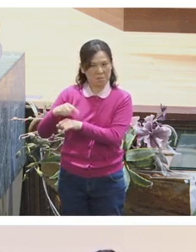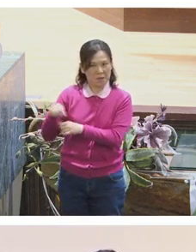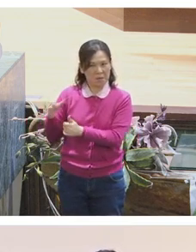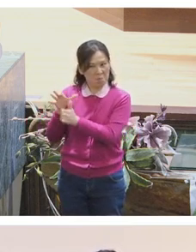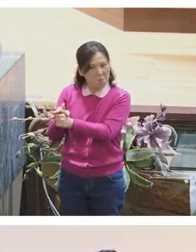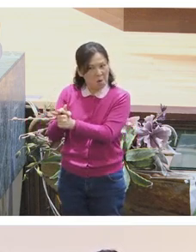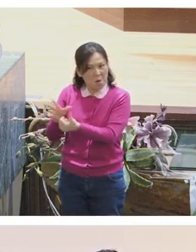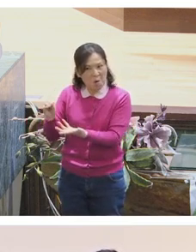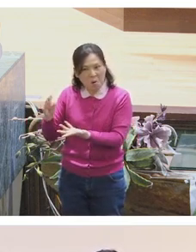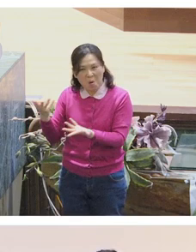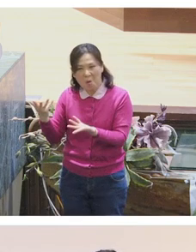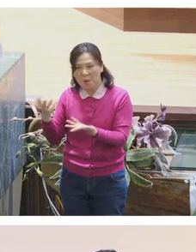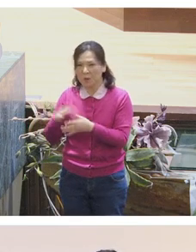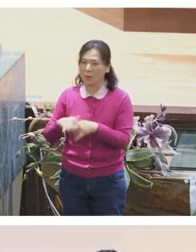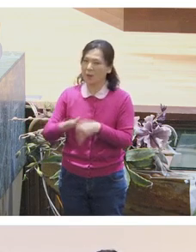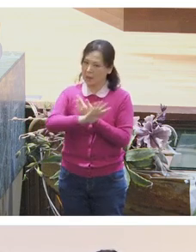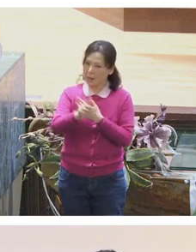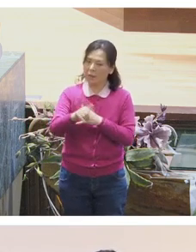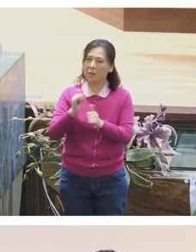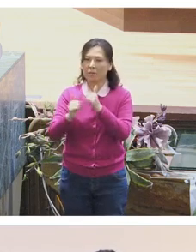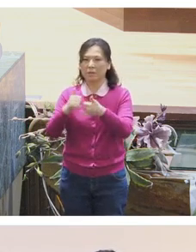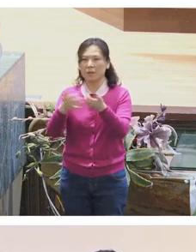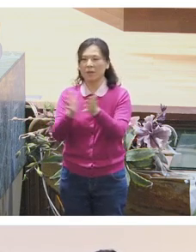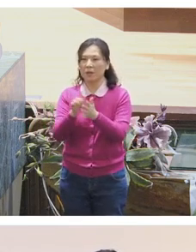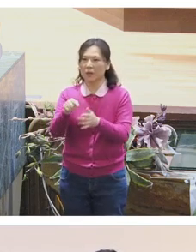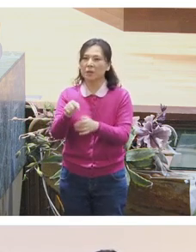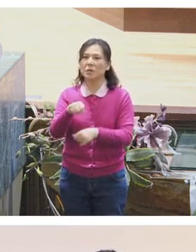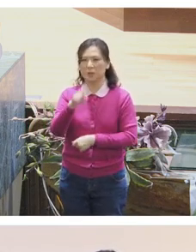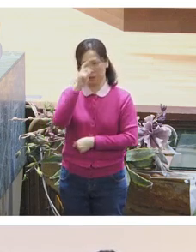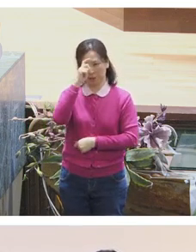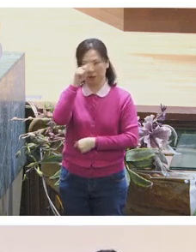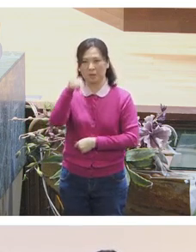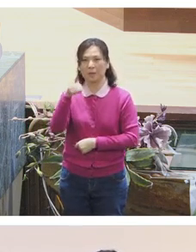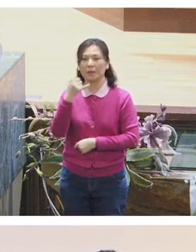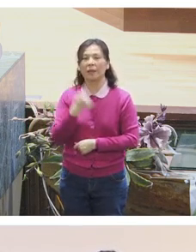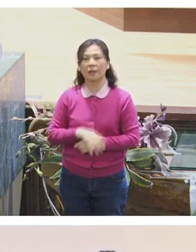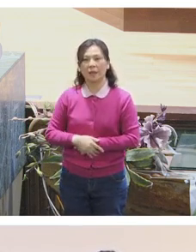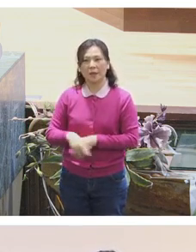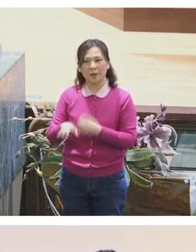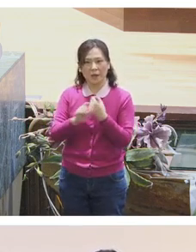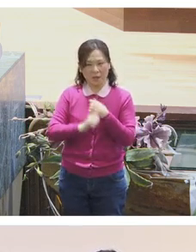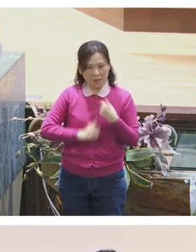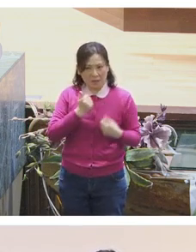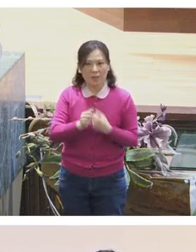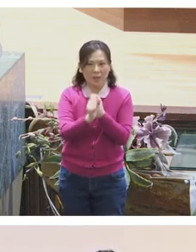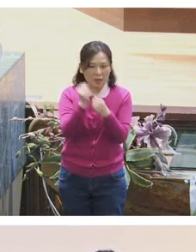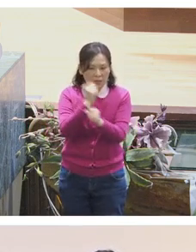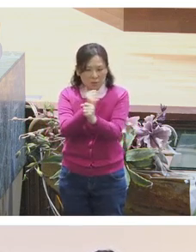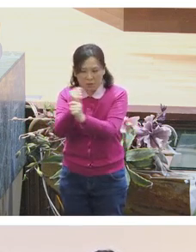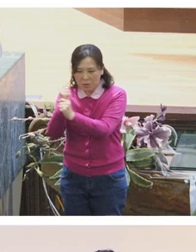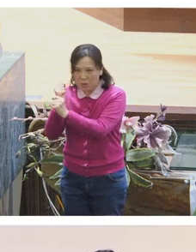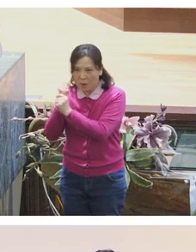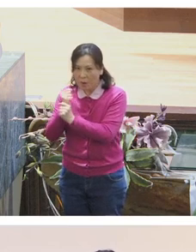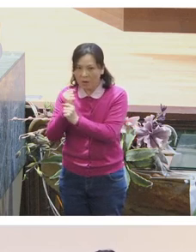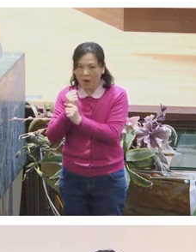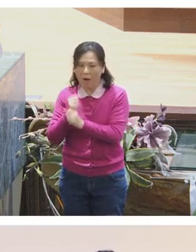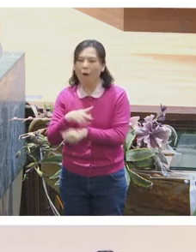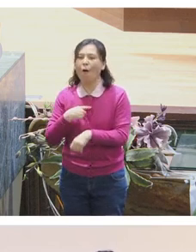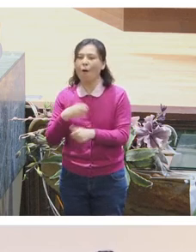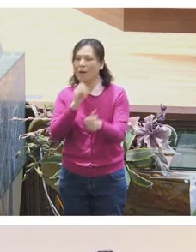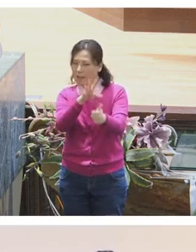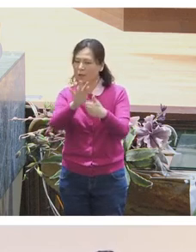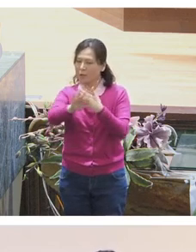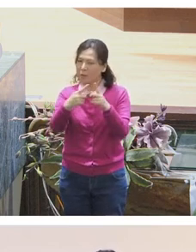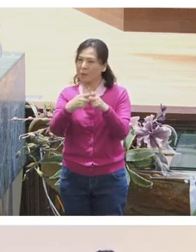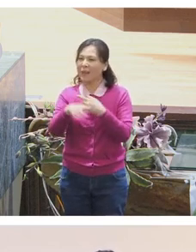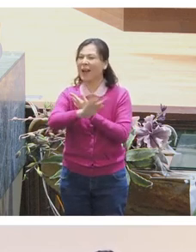说什么。那我觉得社群另类社群实践的功能，就是他透过一些实作去告诉大家说有其他做事的